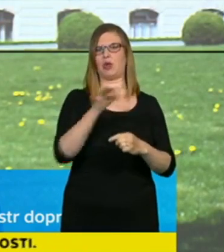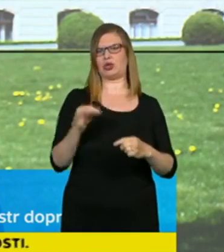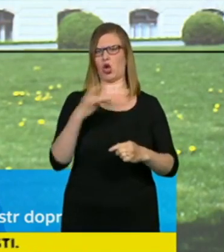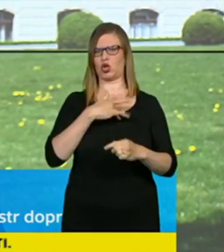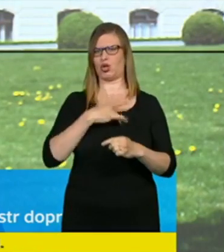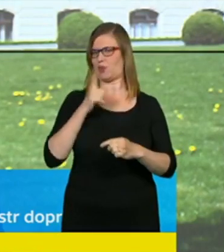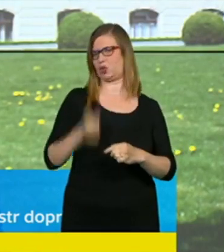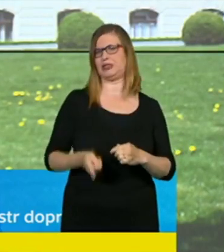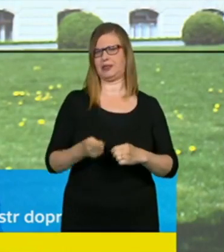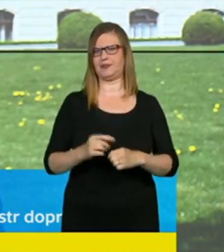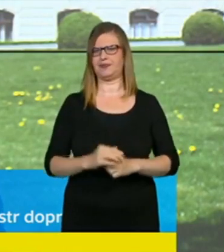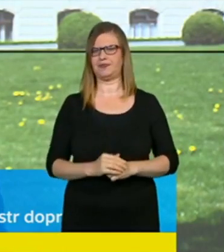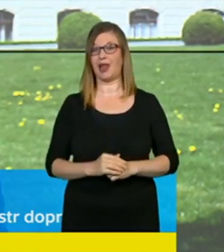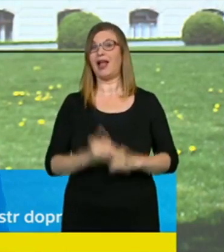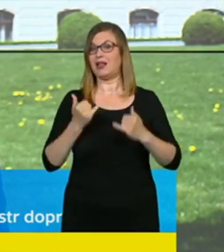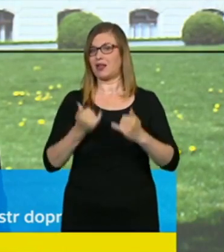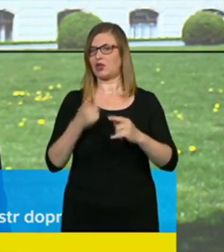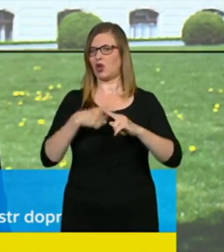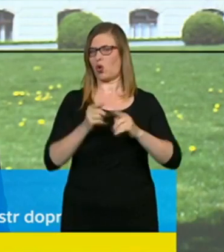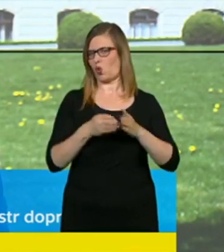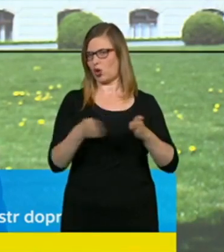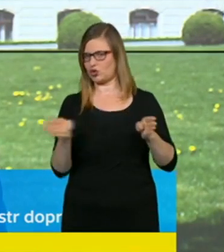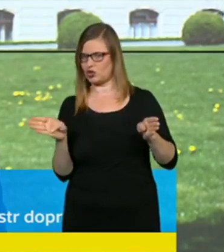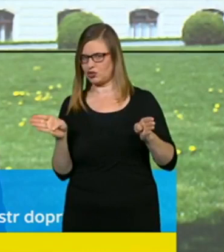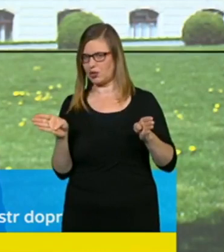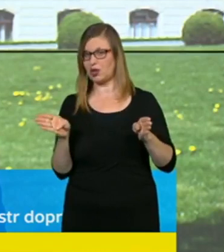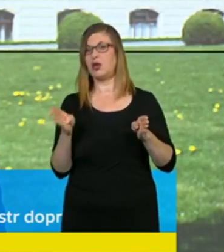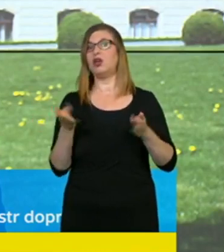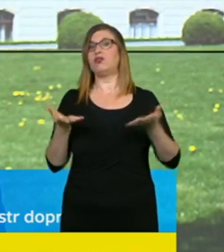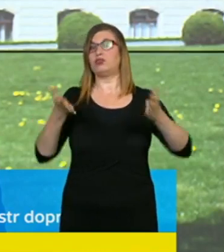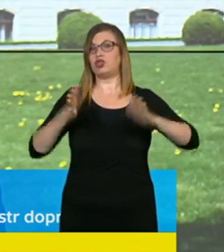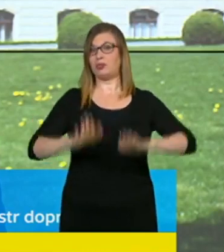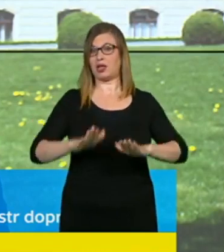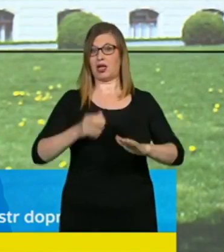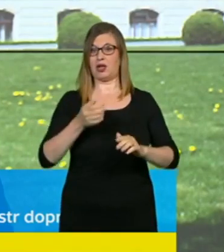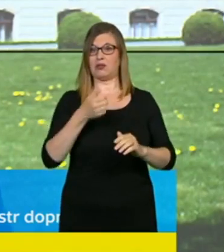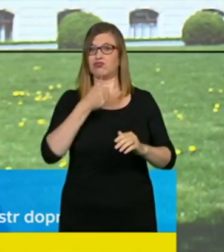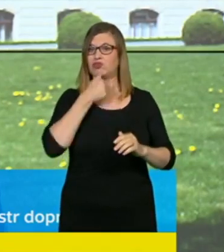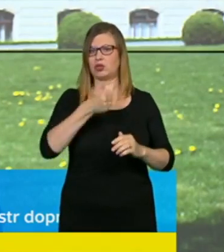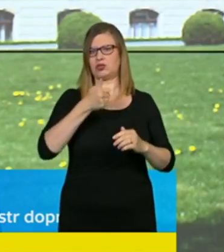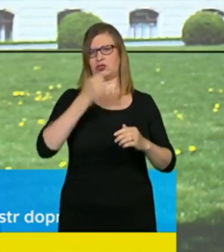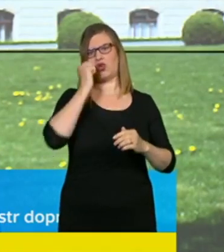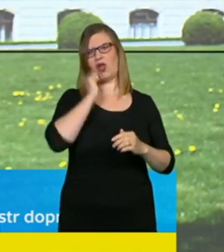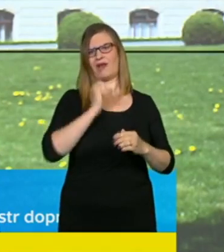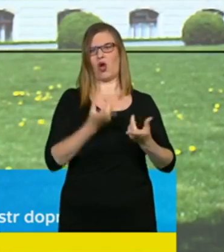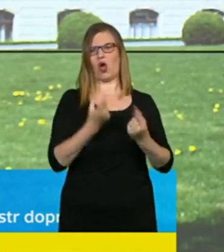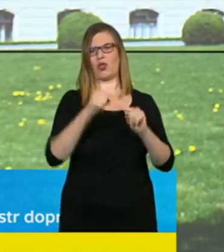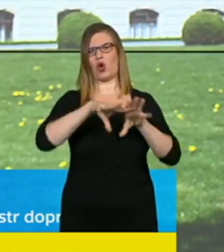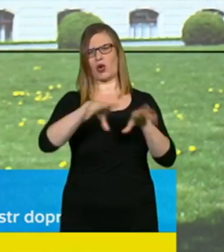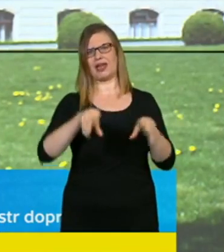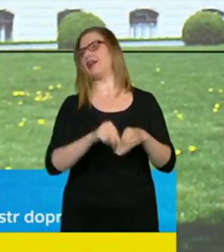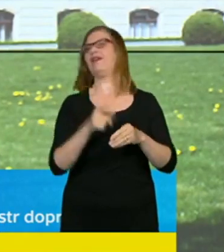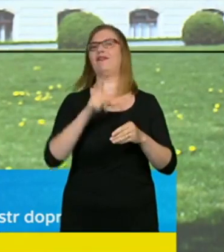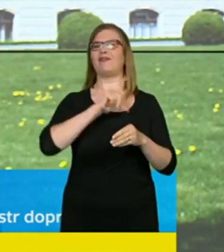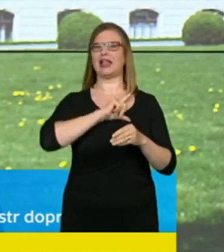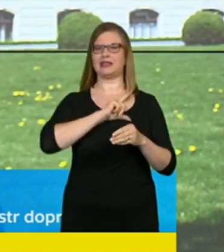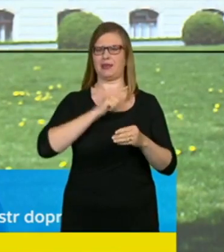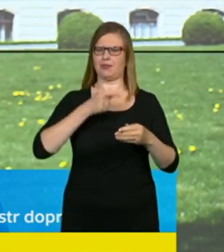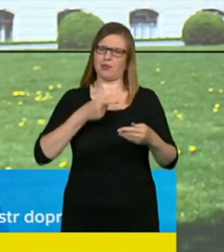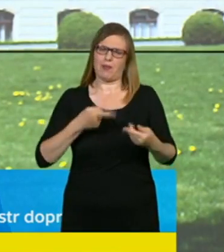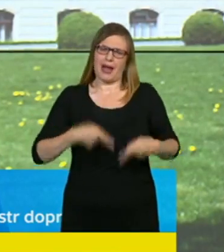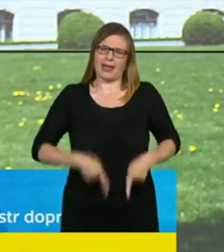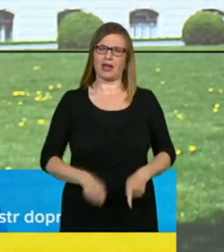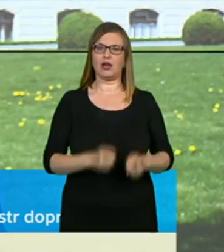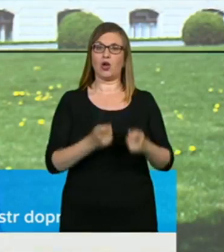to, kdy rodinnou firmu vlastní pouze jeden člen rodiny a je zároveň jediným statutárním zástupcem,